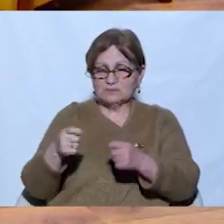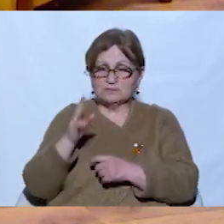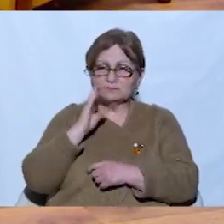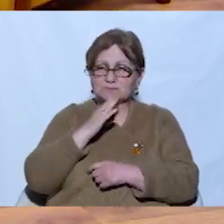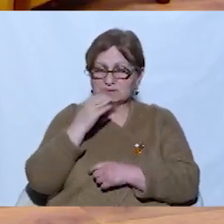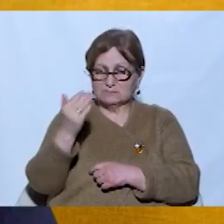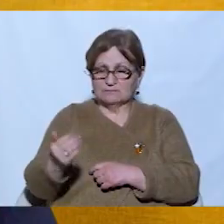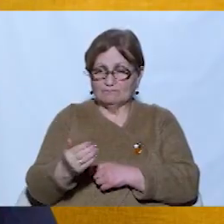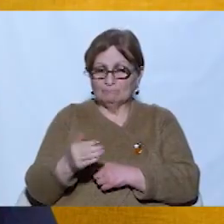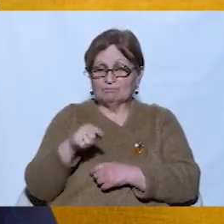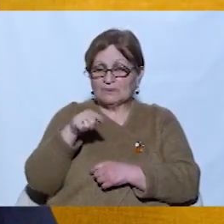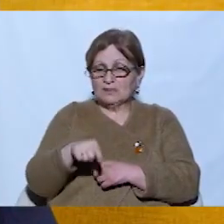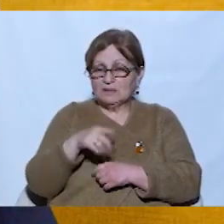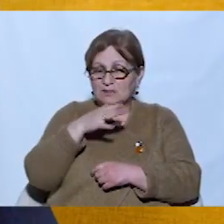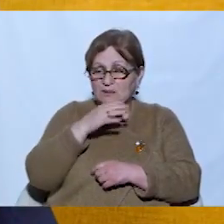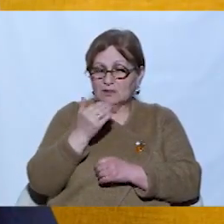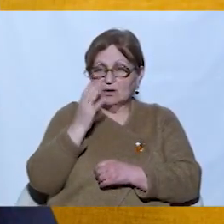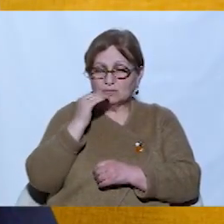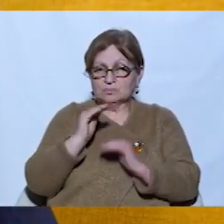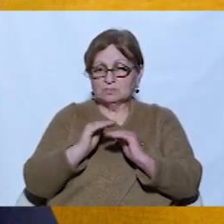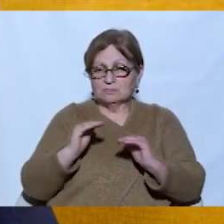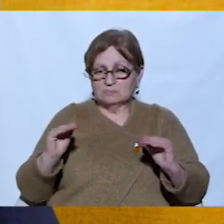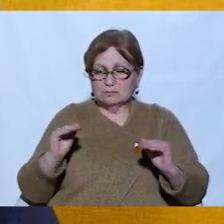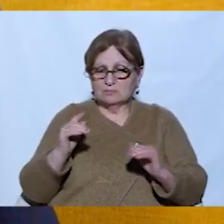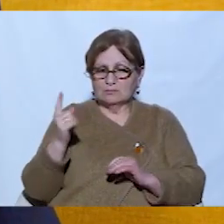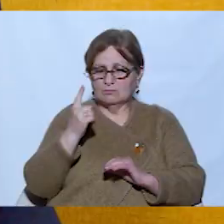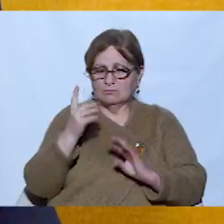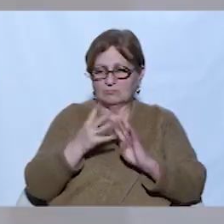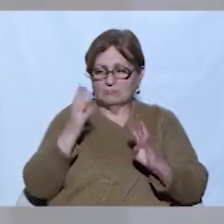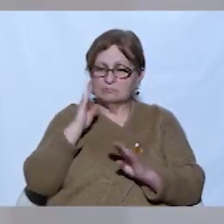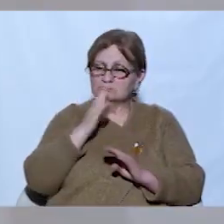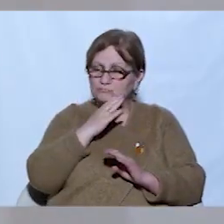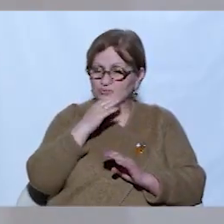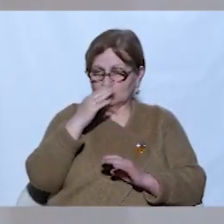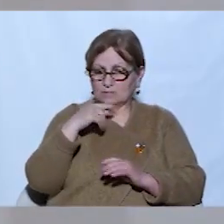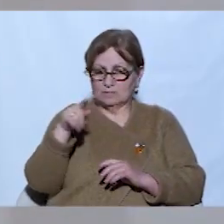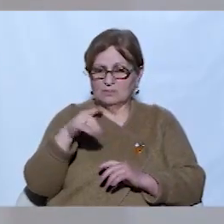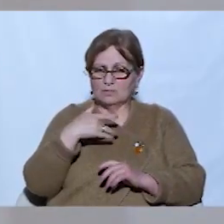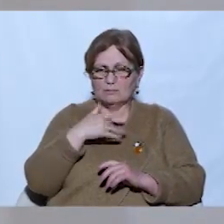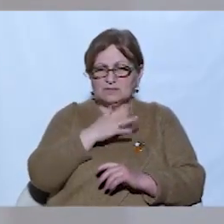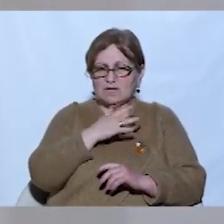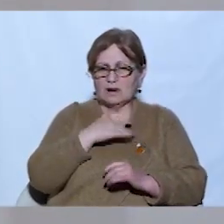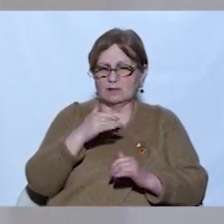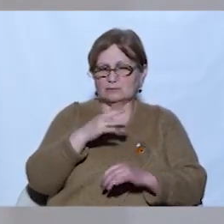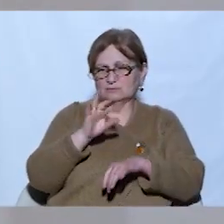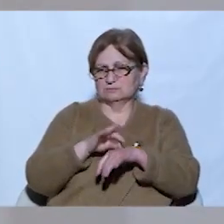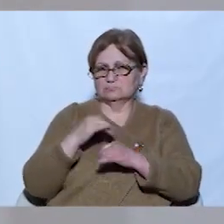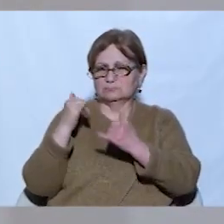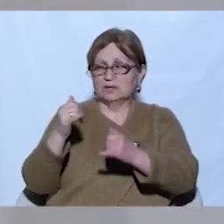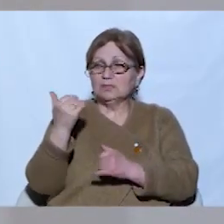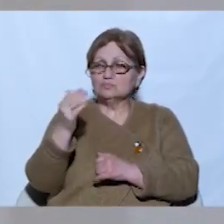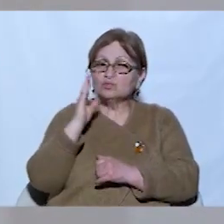პრაქტიკულ რჩევებს მისცემდეთ მშობლებს რთული ქცევის მართვაში? ეს ის შემთხვევაა, როდესაც ბავშვებს, რა თქმა უნდა, პირველ რიგში, მაგრამ მშობლებსაც